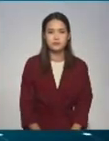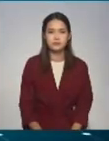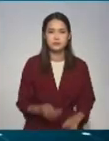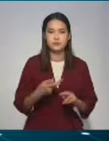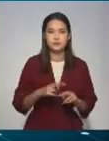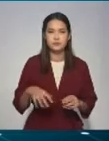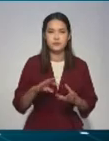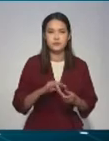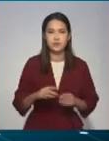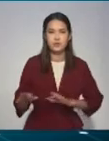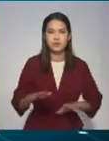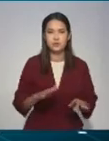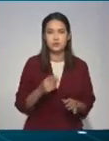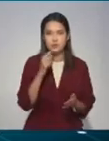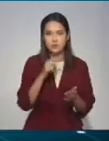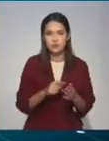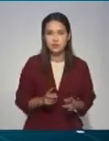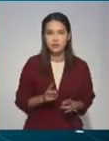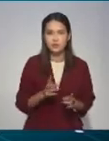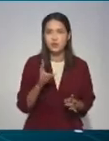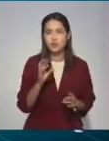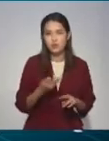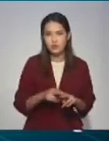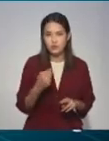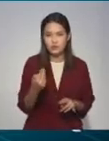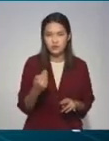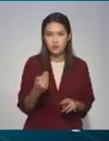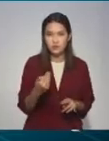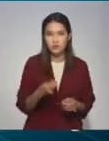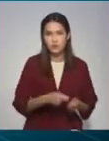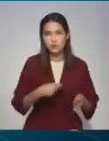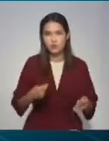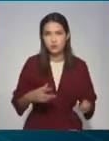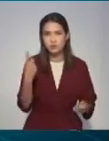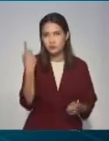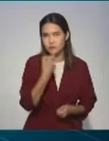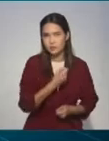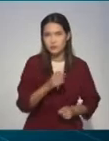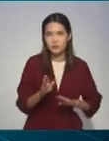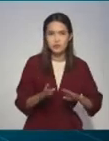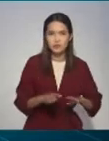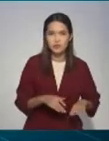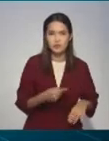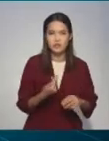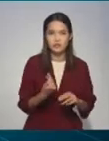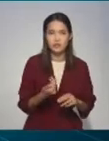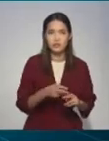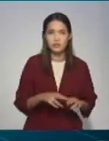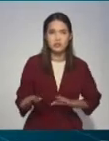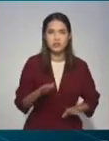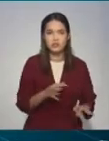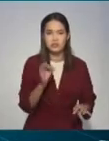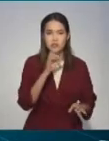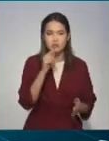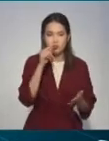үшін наркологиялық центрге жатты. Бірақ күйеуім ешқандай условия жоқ деп бір аптадан кейін қояр да қоймай шығып кетті.